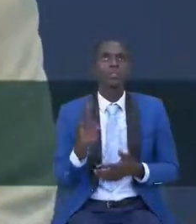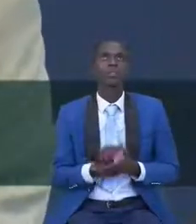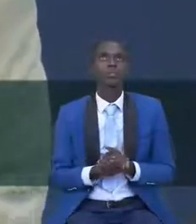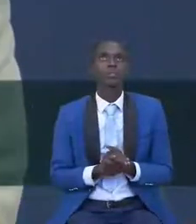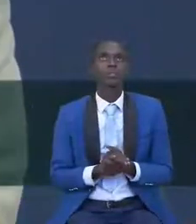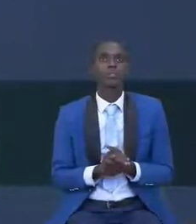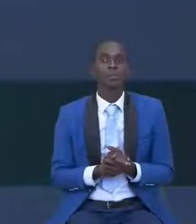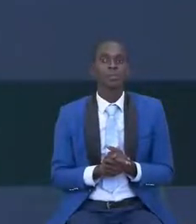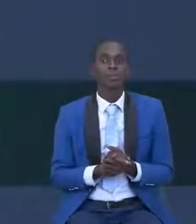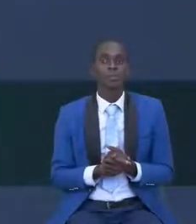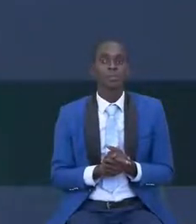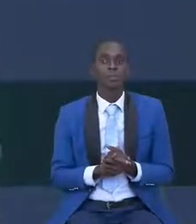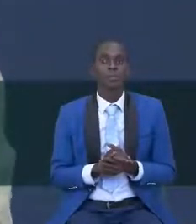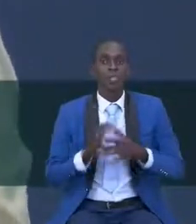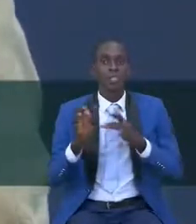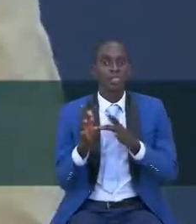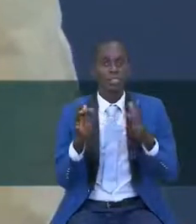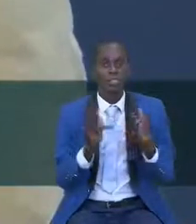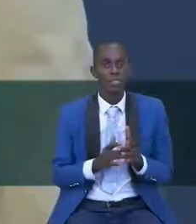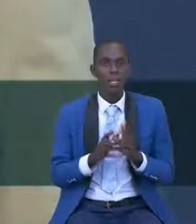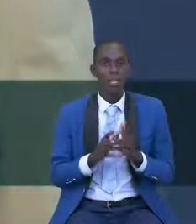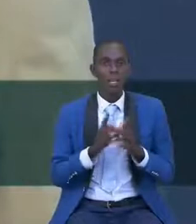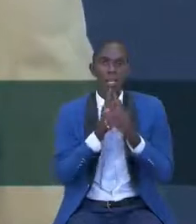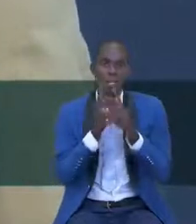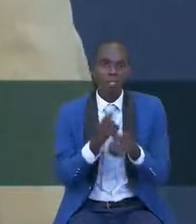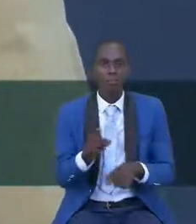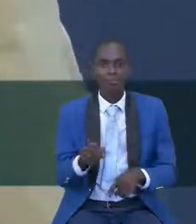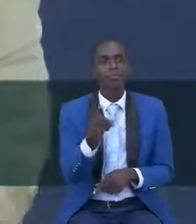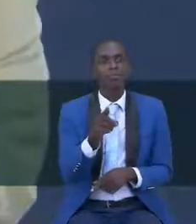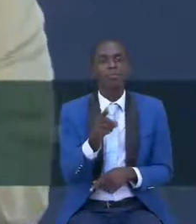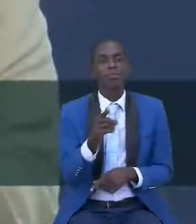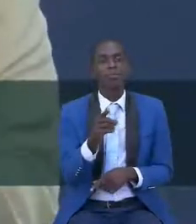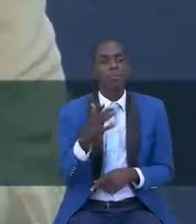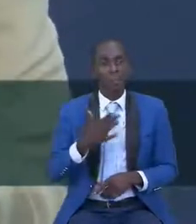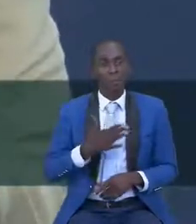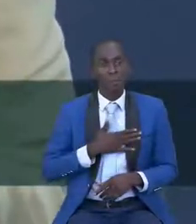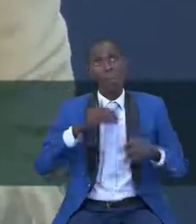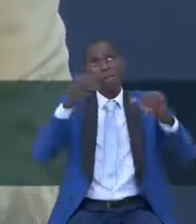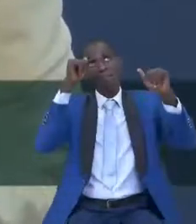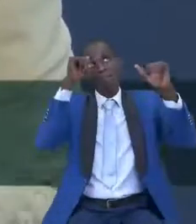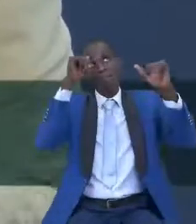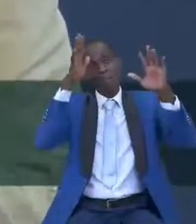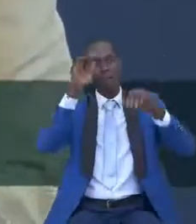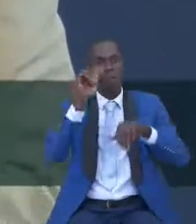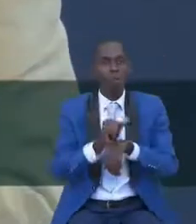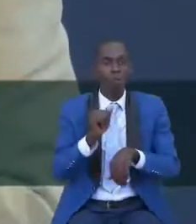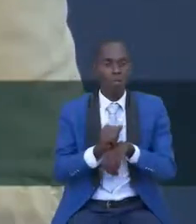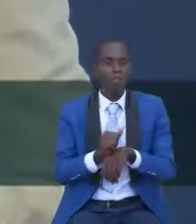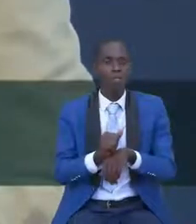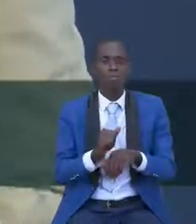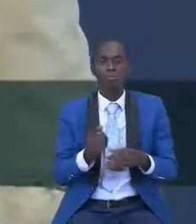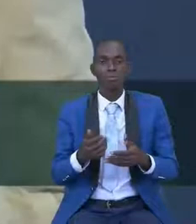Jean, chapitre 5, verset 17. Mais Jésus leur répondit,